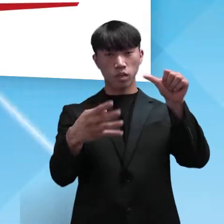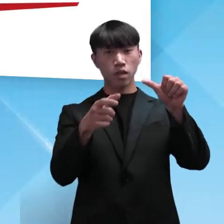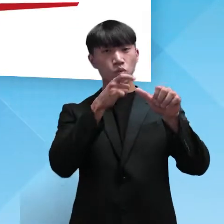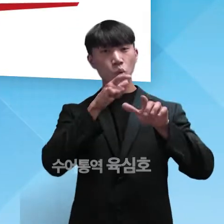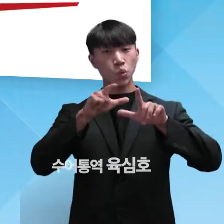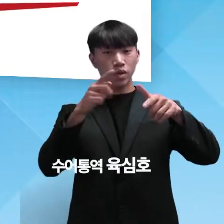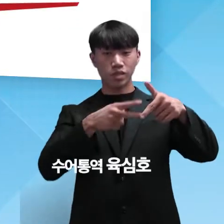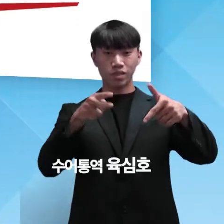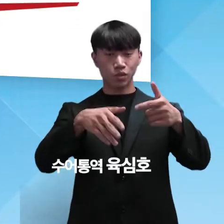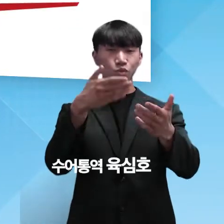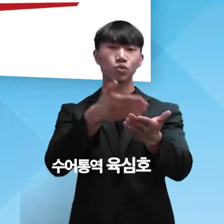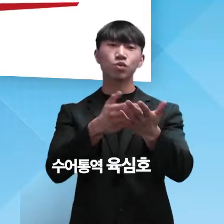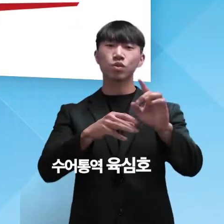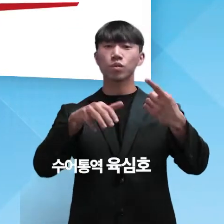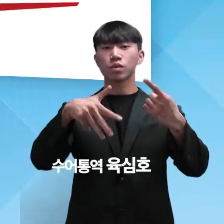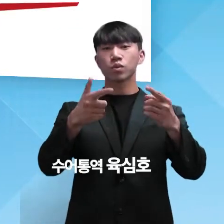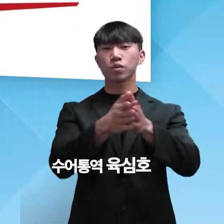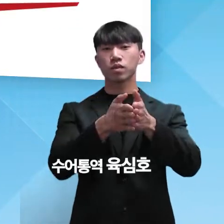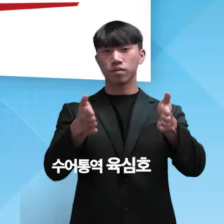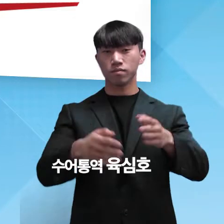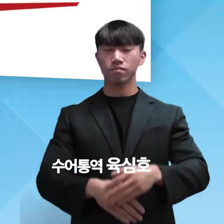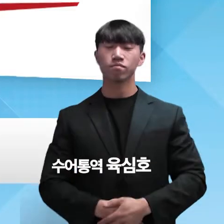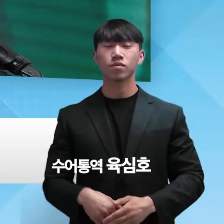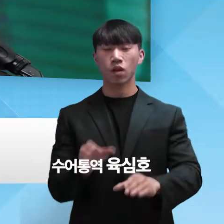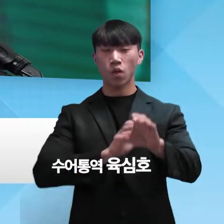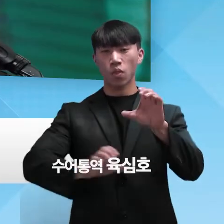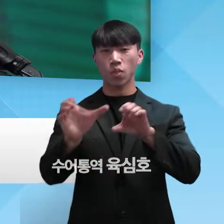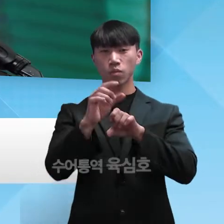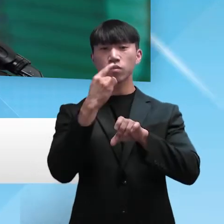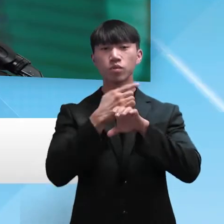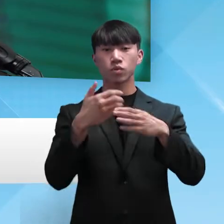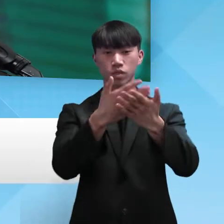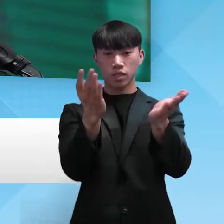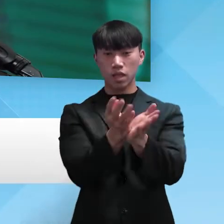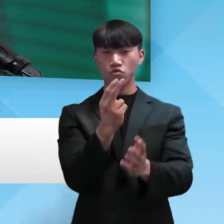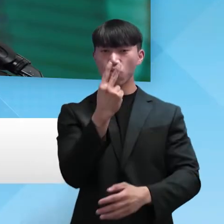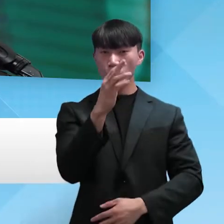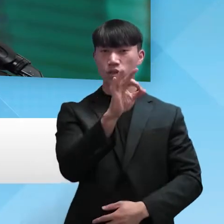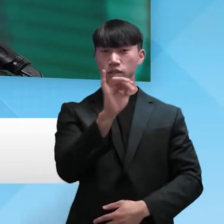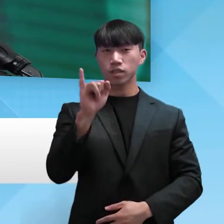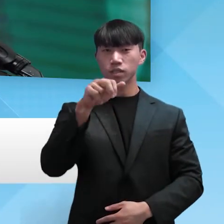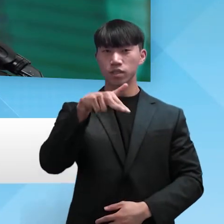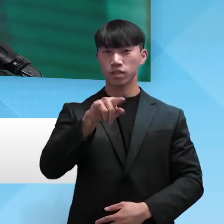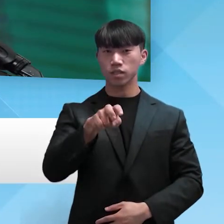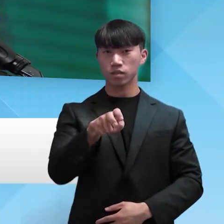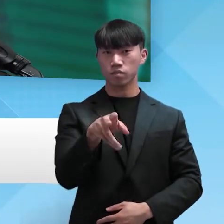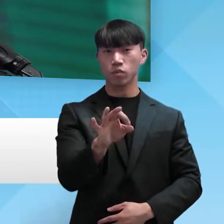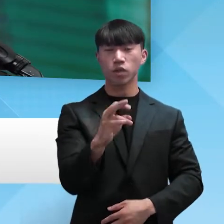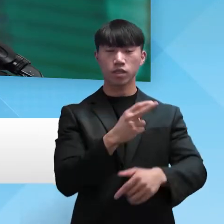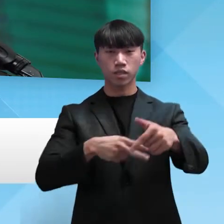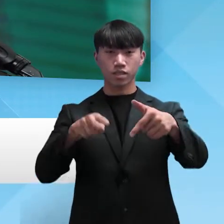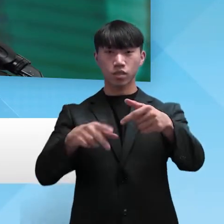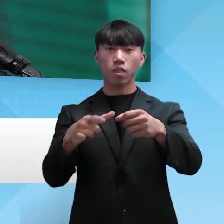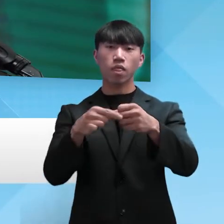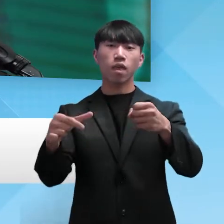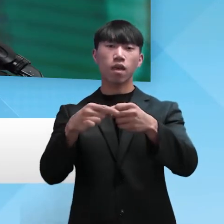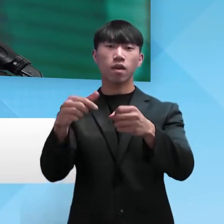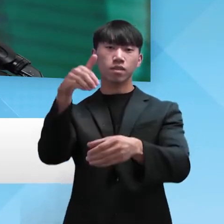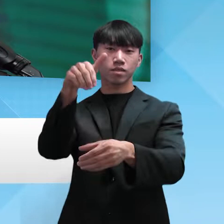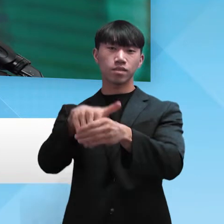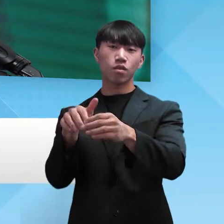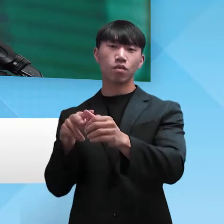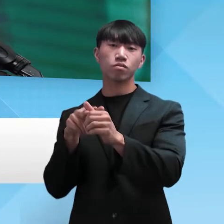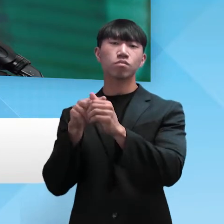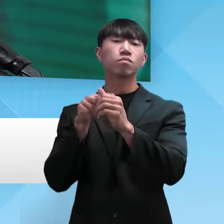5월 4일 수요일 인천일보 백초 브리핑 시작합니다. 더불어민주당 대선 후보였던 이재명 상임 고문의 인천 계양을